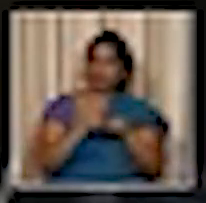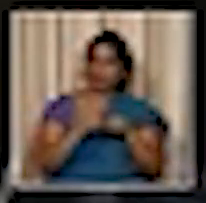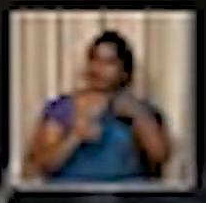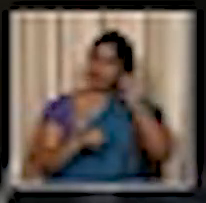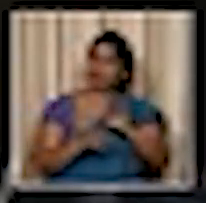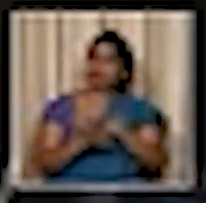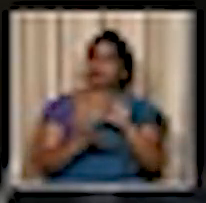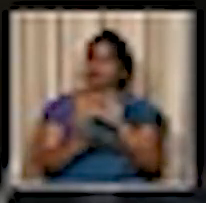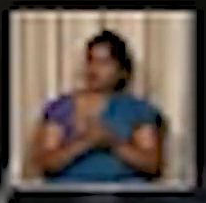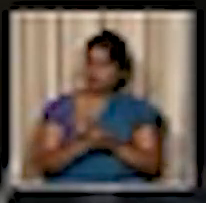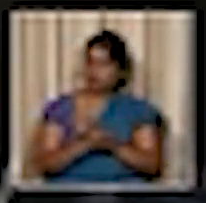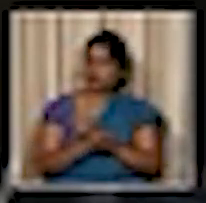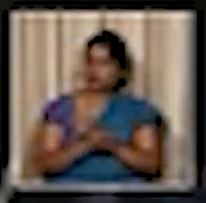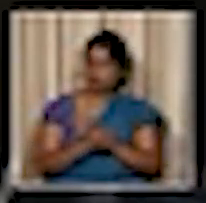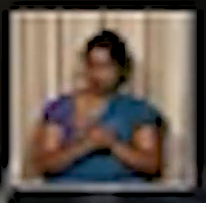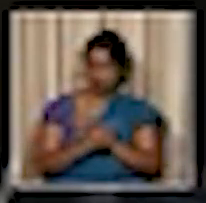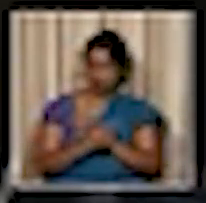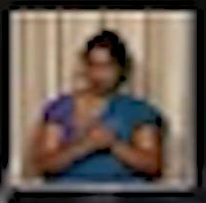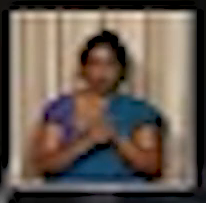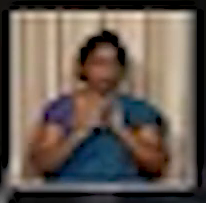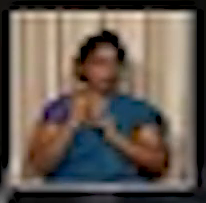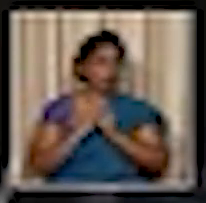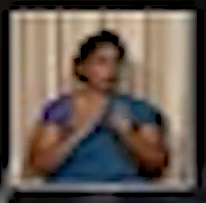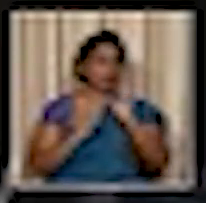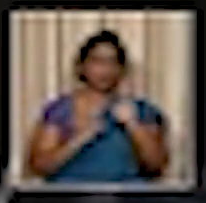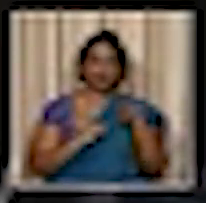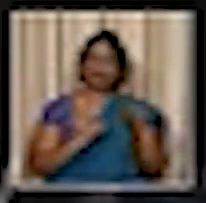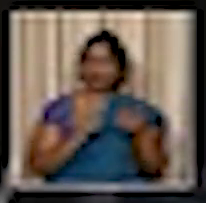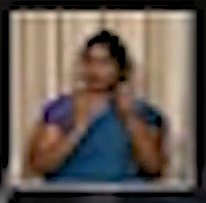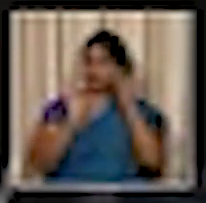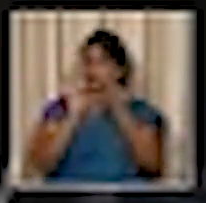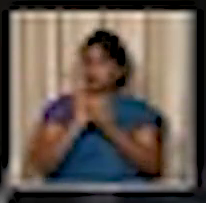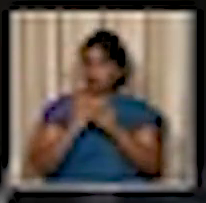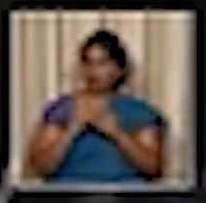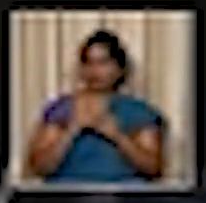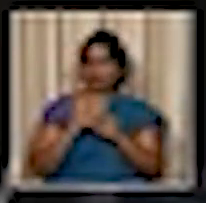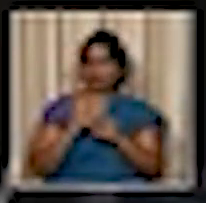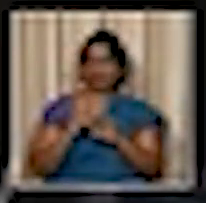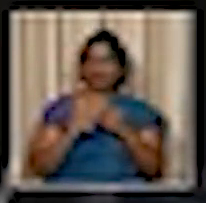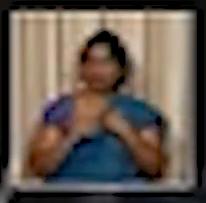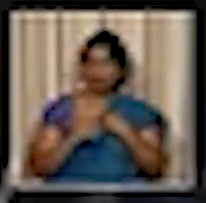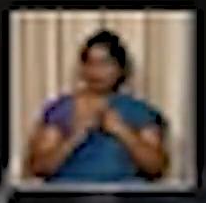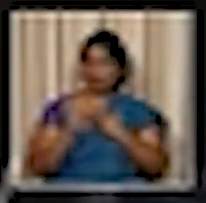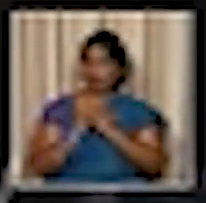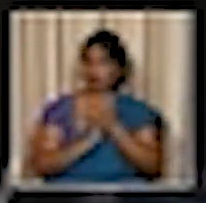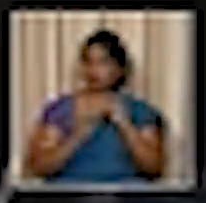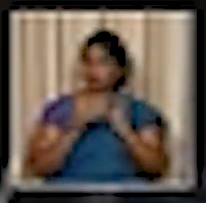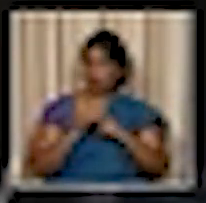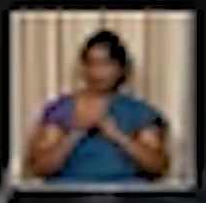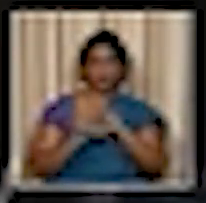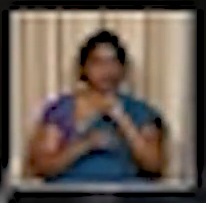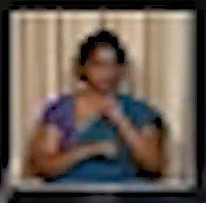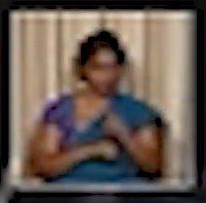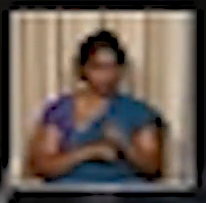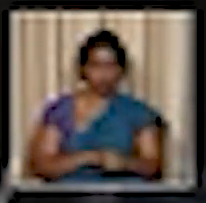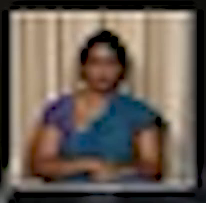තීන්දු තීරණ අරගෙන ක්‍රියාත්මක කරවීම සඳහා තමයි මේක ඉදිරිපත් කරේ. මම මගේ වරප්‍රසාද ප්‍රශ්න ඉදිරිපත් කරලා